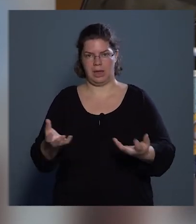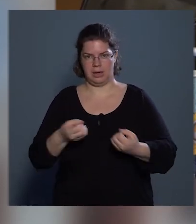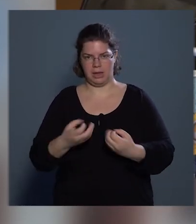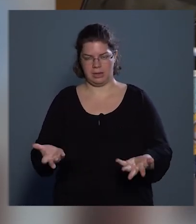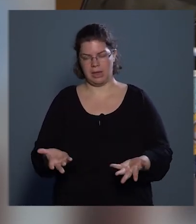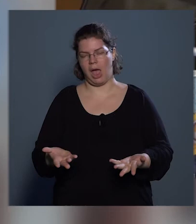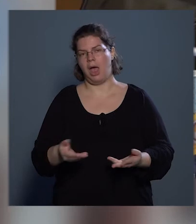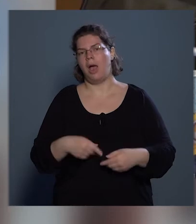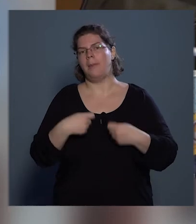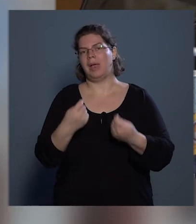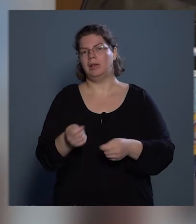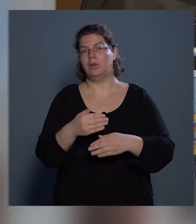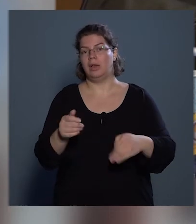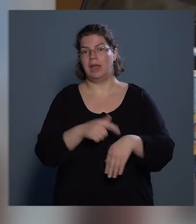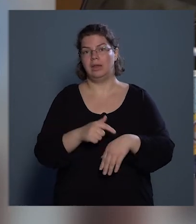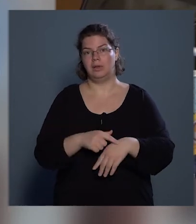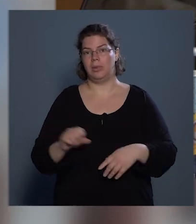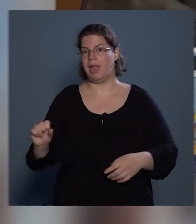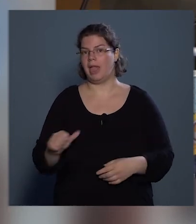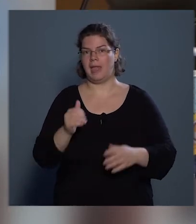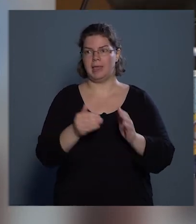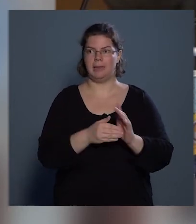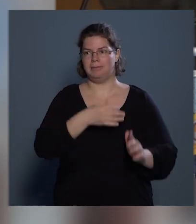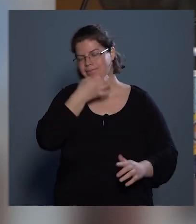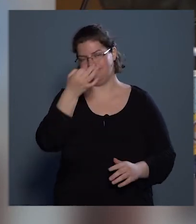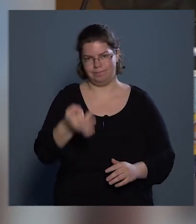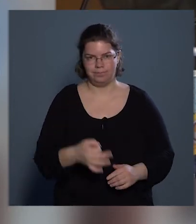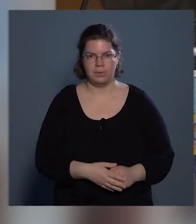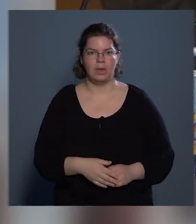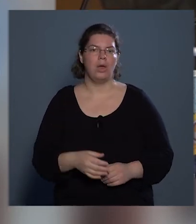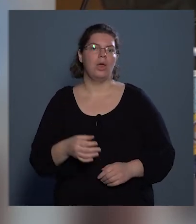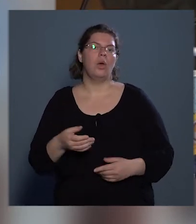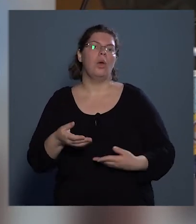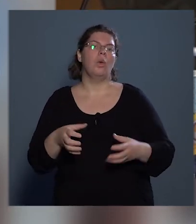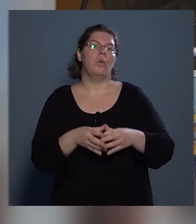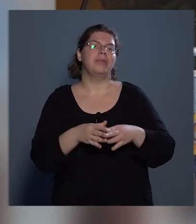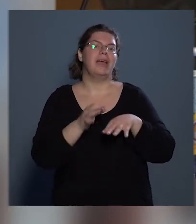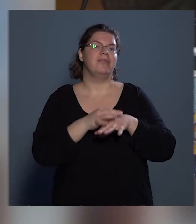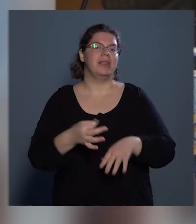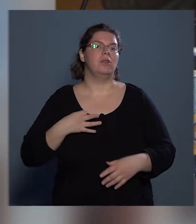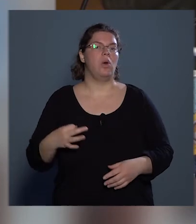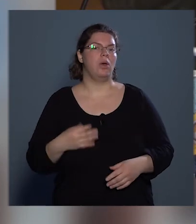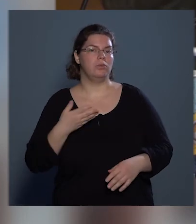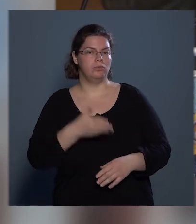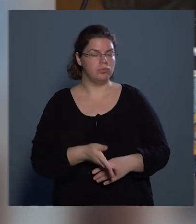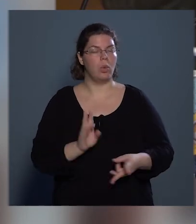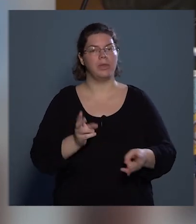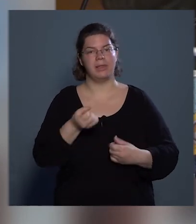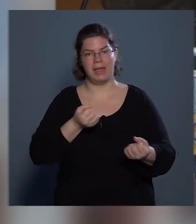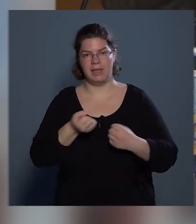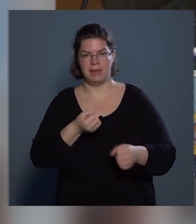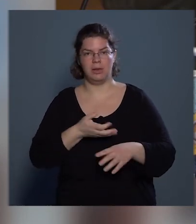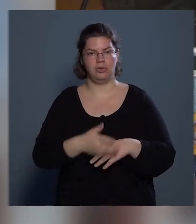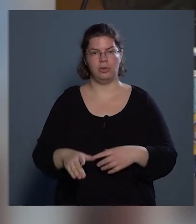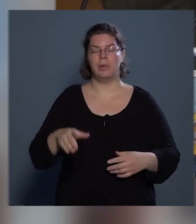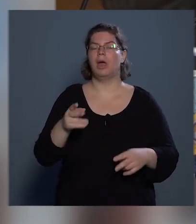megadott határidőben. És akkor nekem egyetlen egy még kérdésem lenne osztályvezető asszonnyal, ahhoz, hogy az egyeztetés során a római 2-est